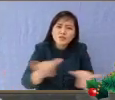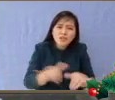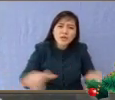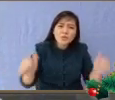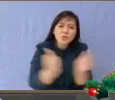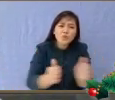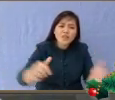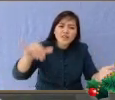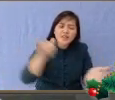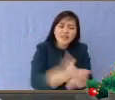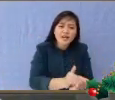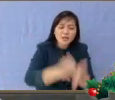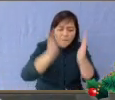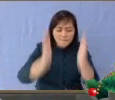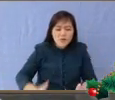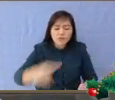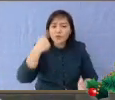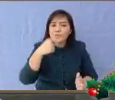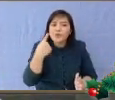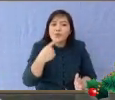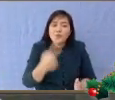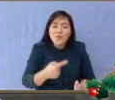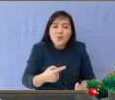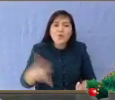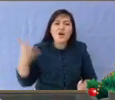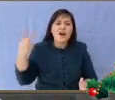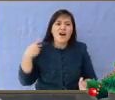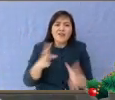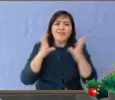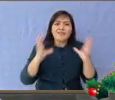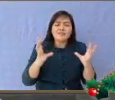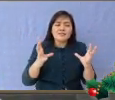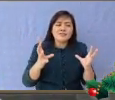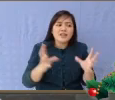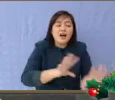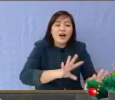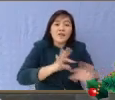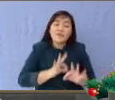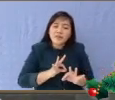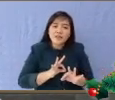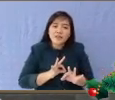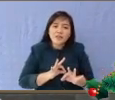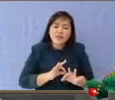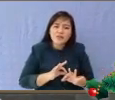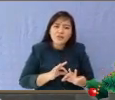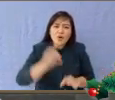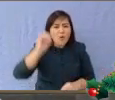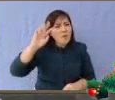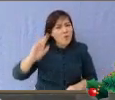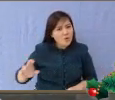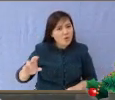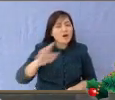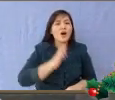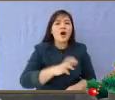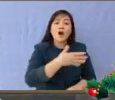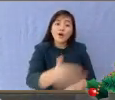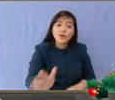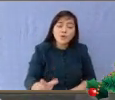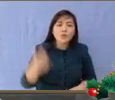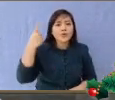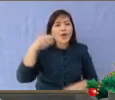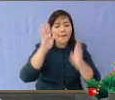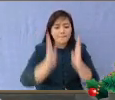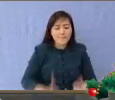on. Or ikaw, yung klase ng isang tao, yes, wala kang may pagmamalaking edukasyon sa labas. Yes, wala kang